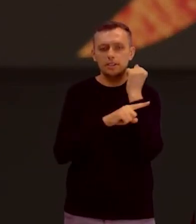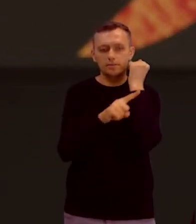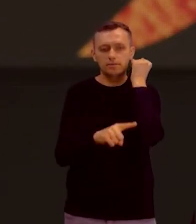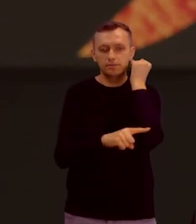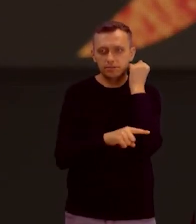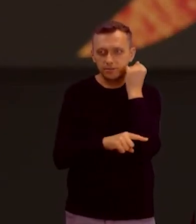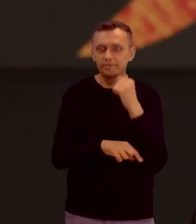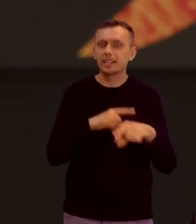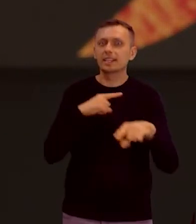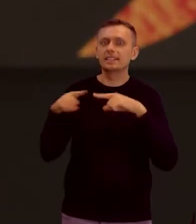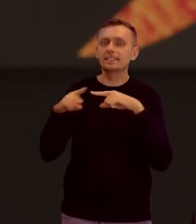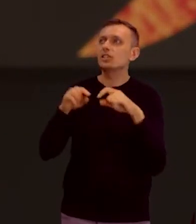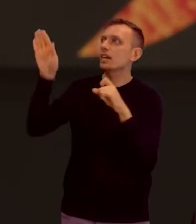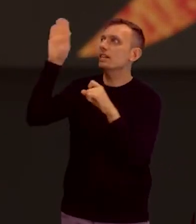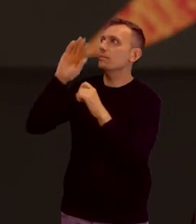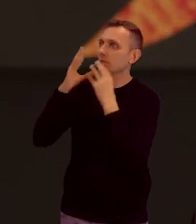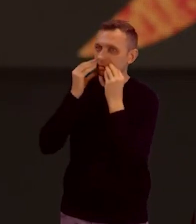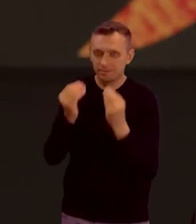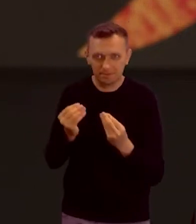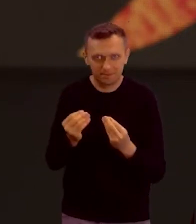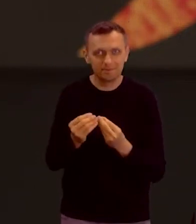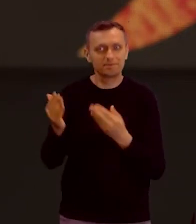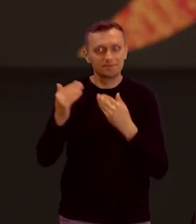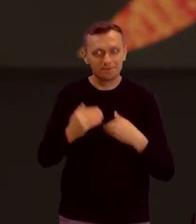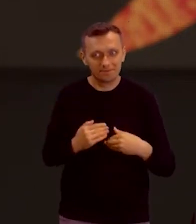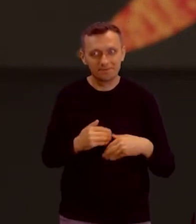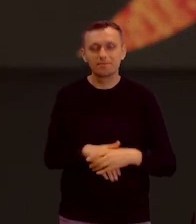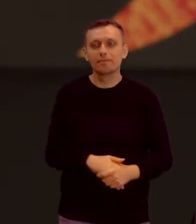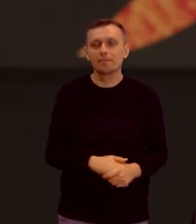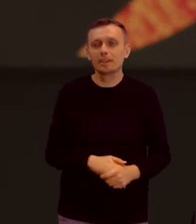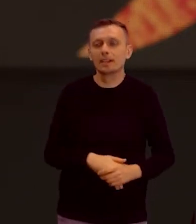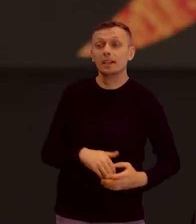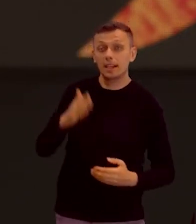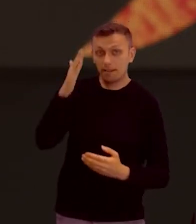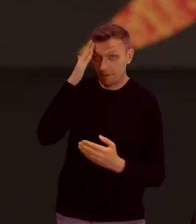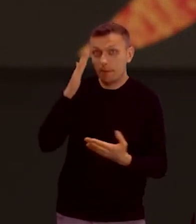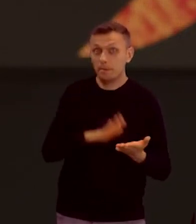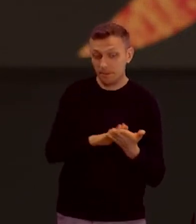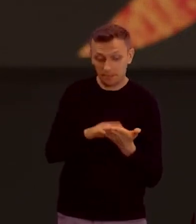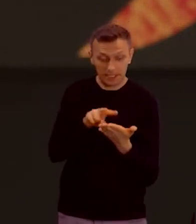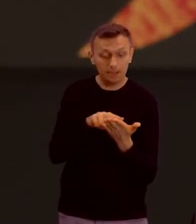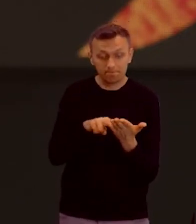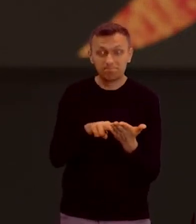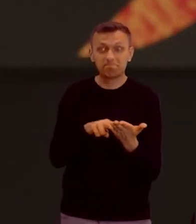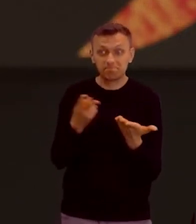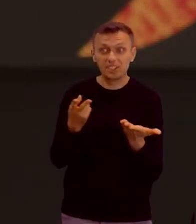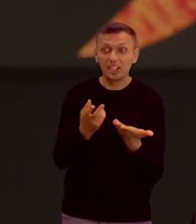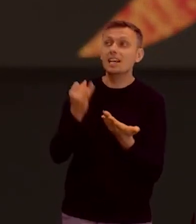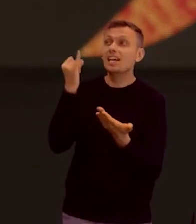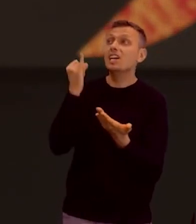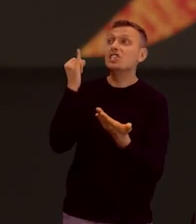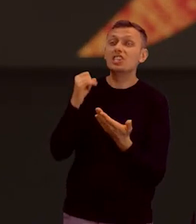psalmie dowiadujemy się, że dzieci pochodzą bezpośrednio z ręki Boga. Są darem łaski